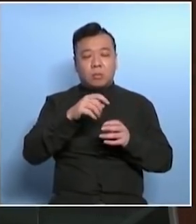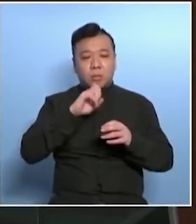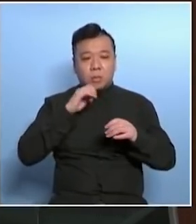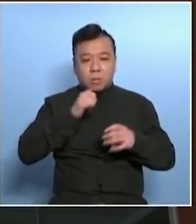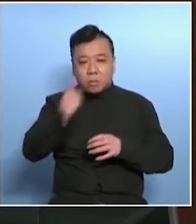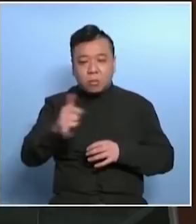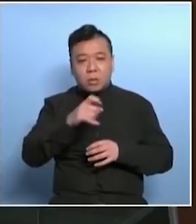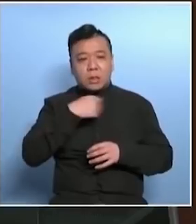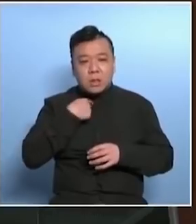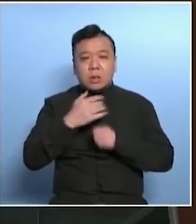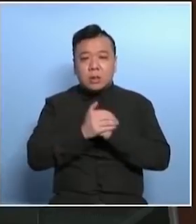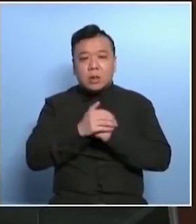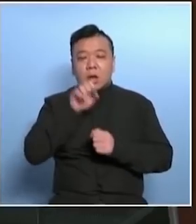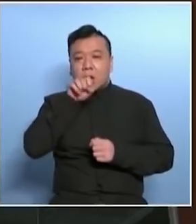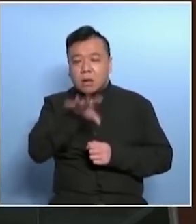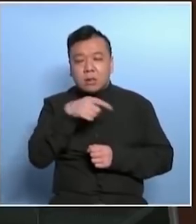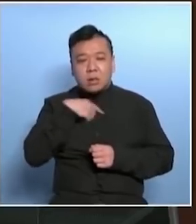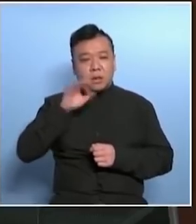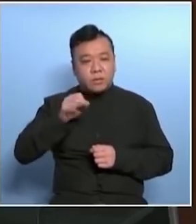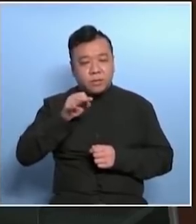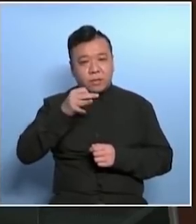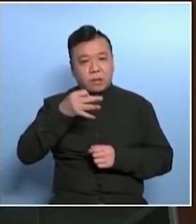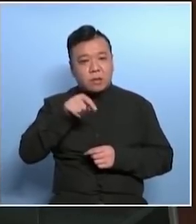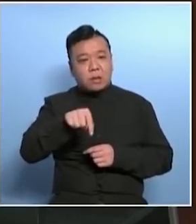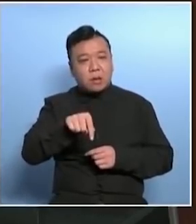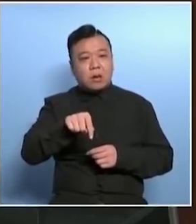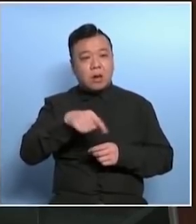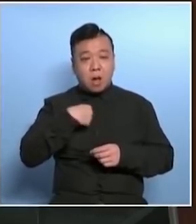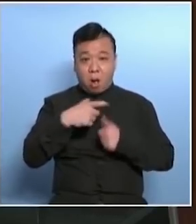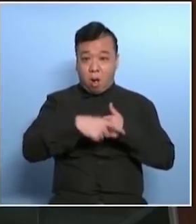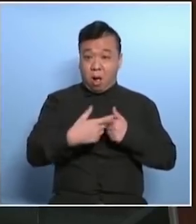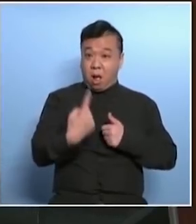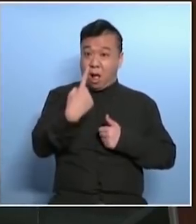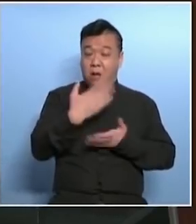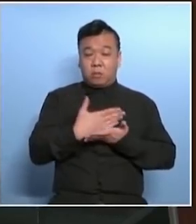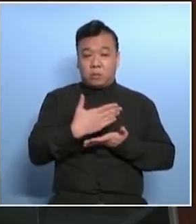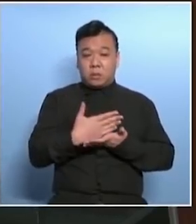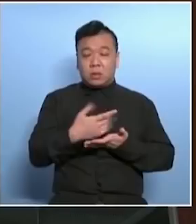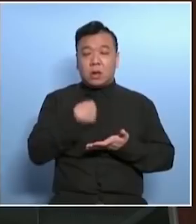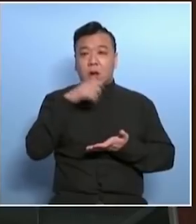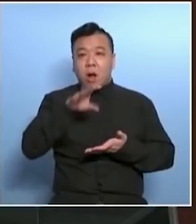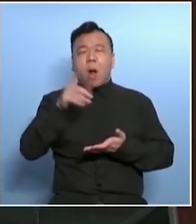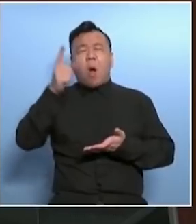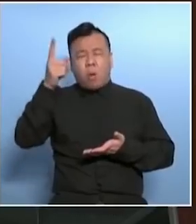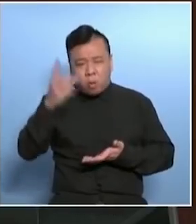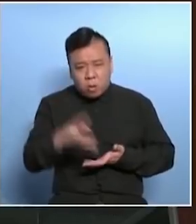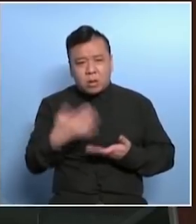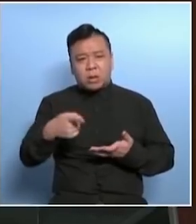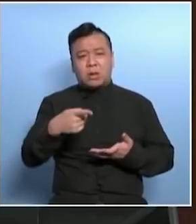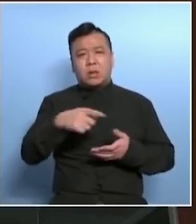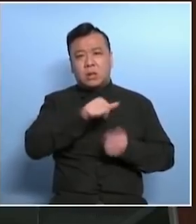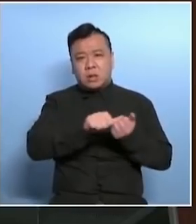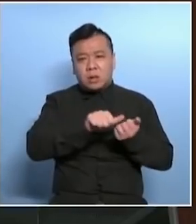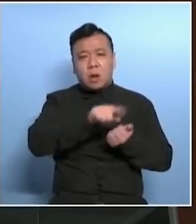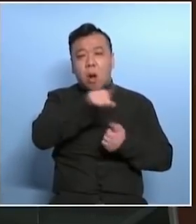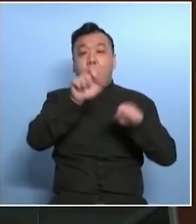係要求話要傾芬蘭嘅，咁所以咧呢個唔係我個人嘅要求，而且咧我哋亦都講咗幾次，係得到即係委